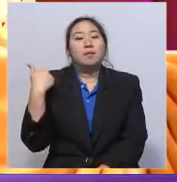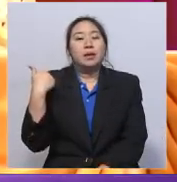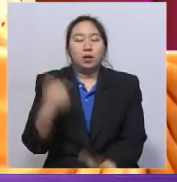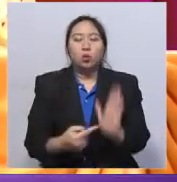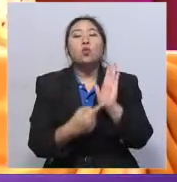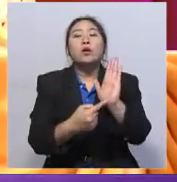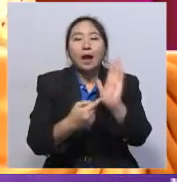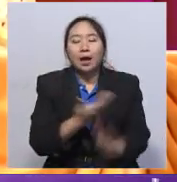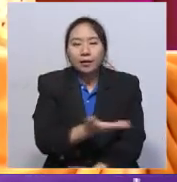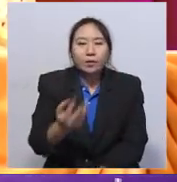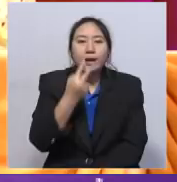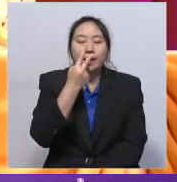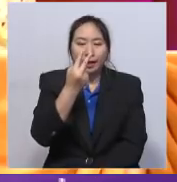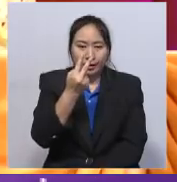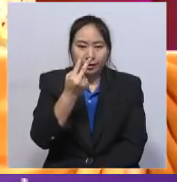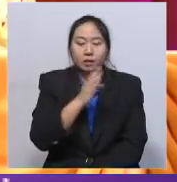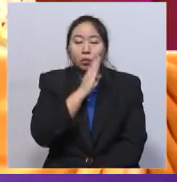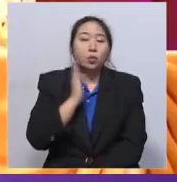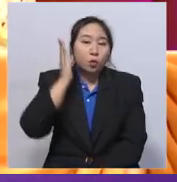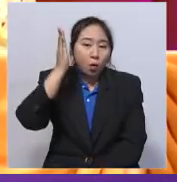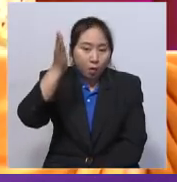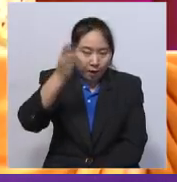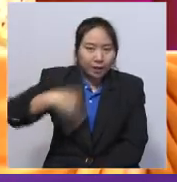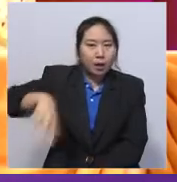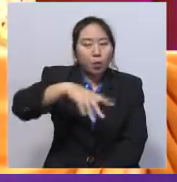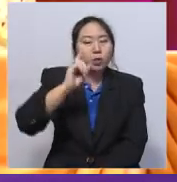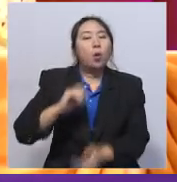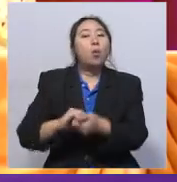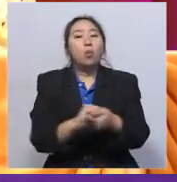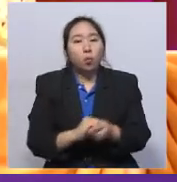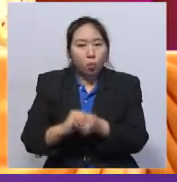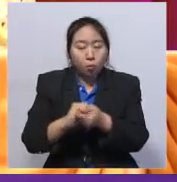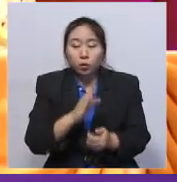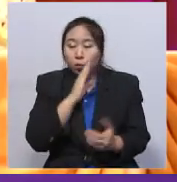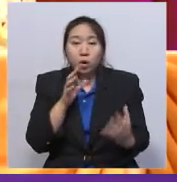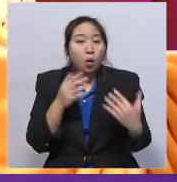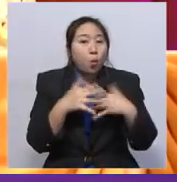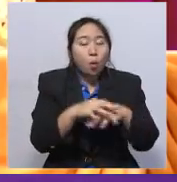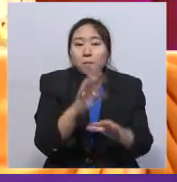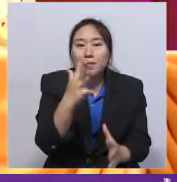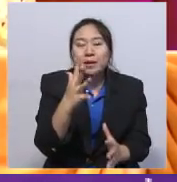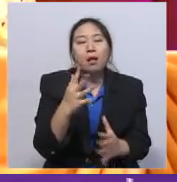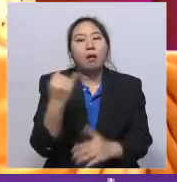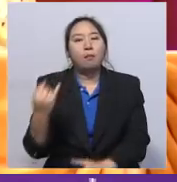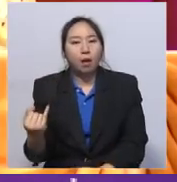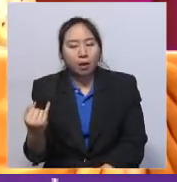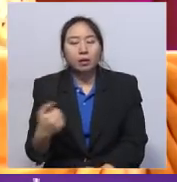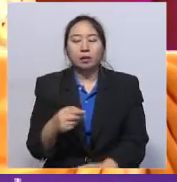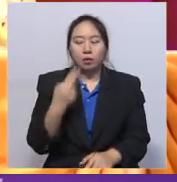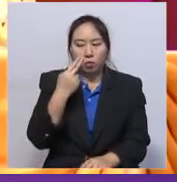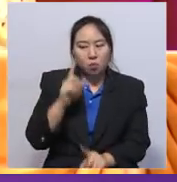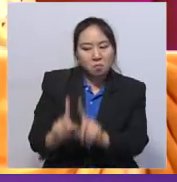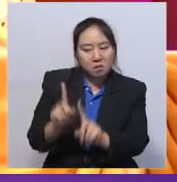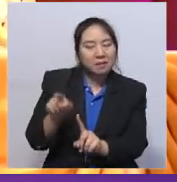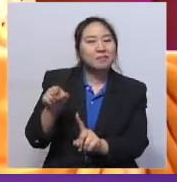ท่านจะเห็นแล้วถึงเวลาที่ข้างล่างต้องรวมกันถ้าท่านไม่รวมท่านสู้ไม่ได้ท่านจะประเมินโดนประเมินท่าน